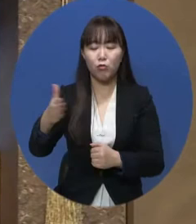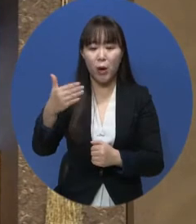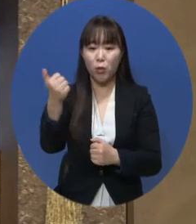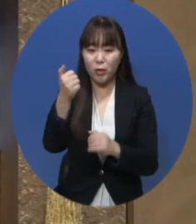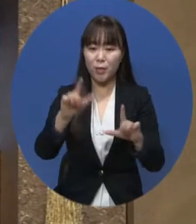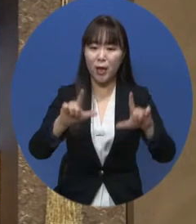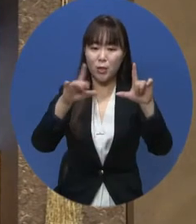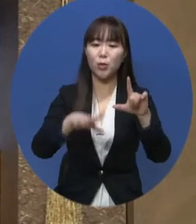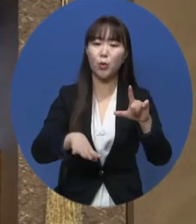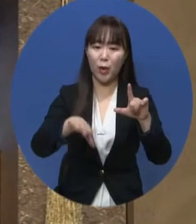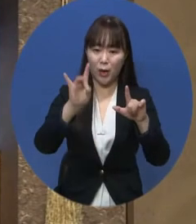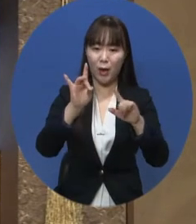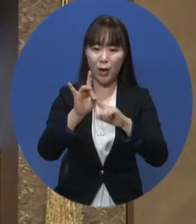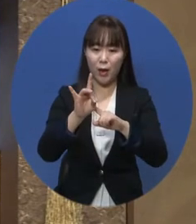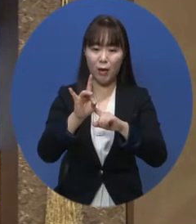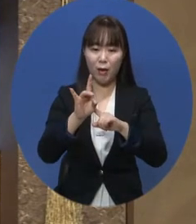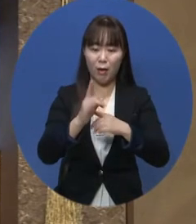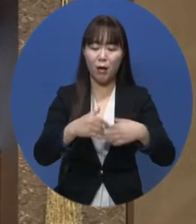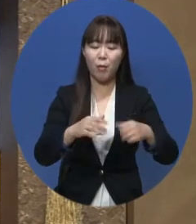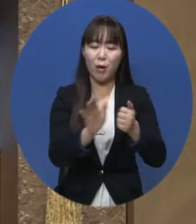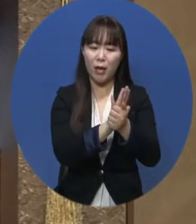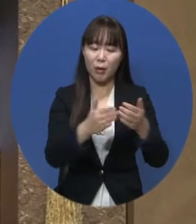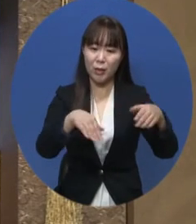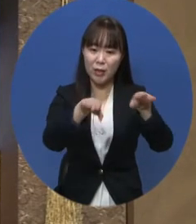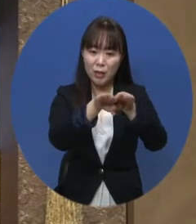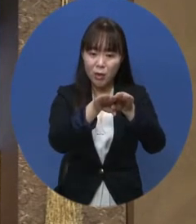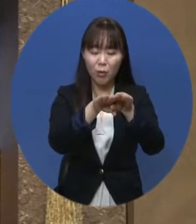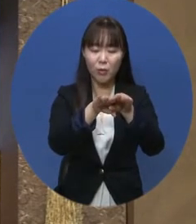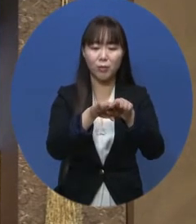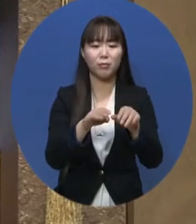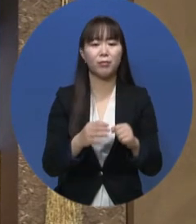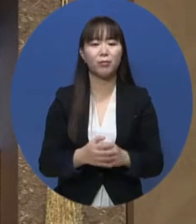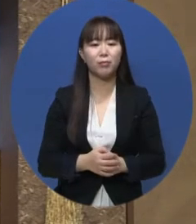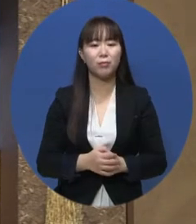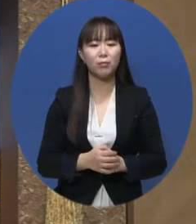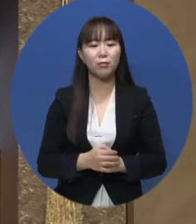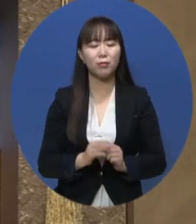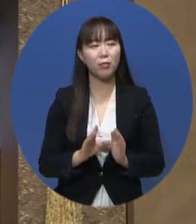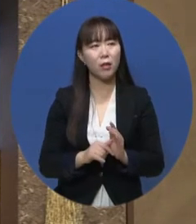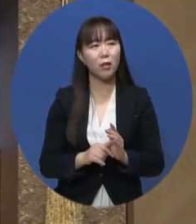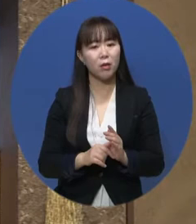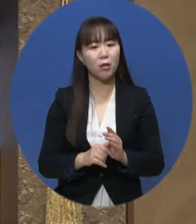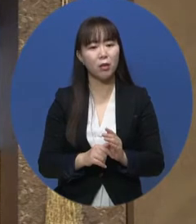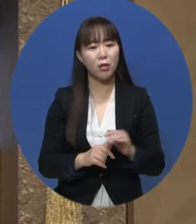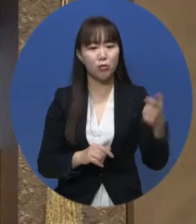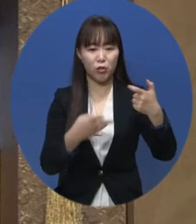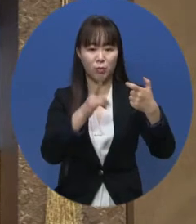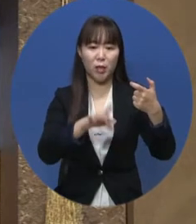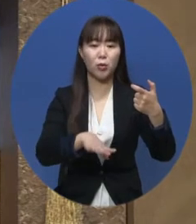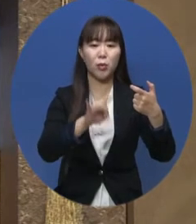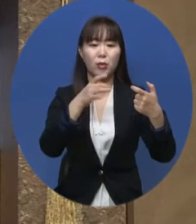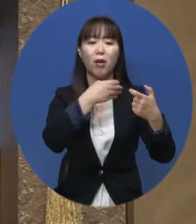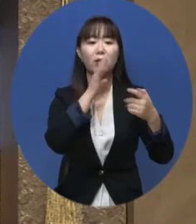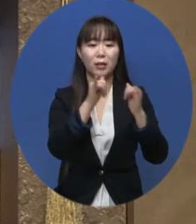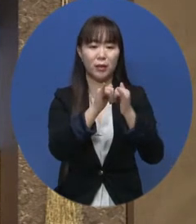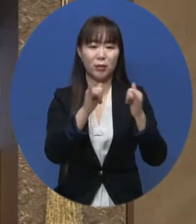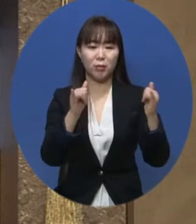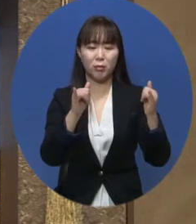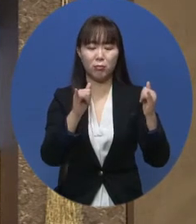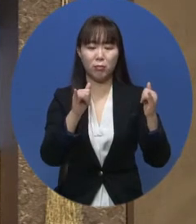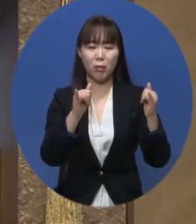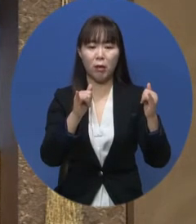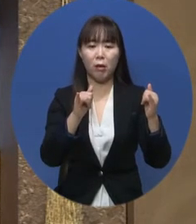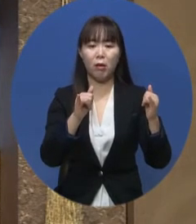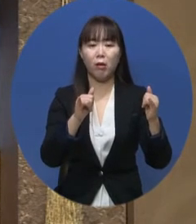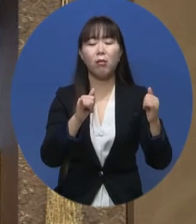초에 그 양로시설로 그 당시에는 이제 60대 초반에 있던 어르신들을